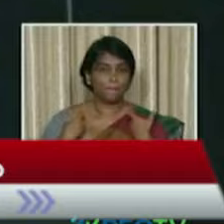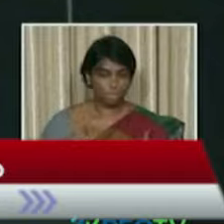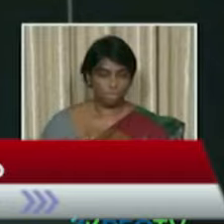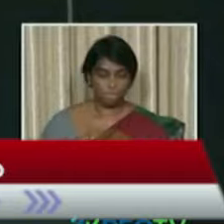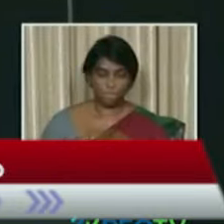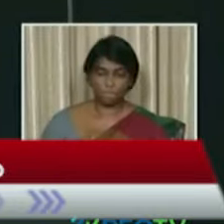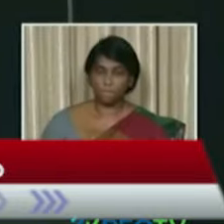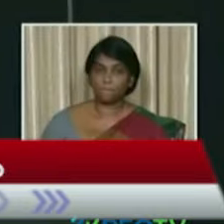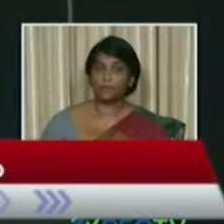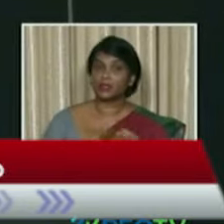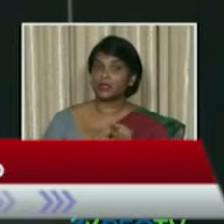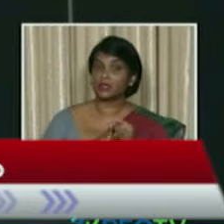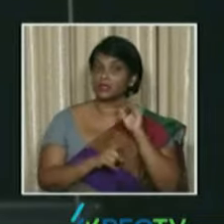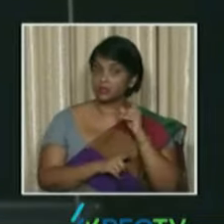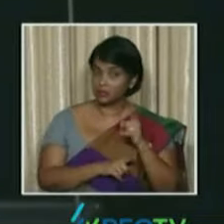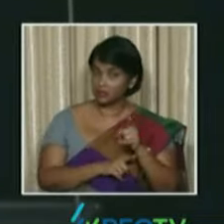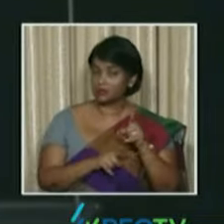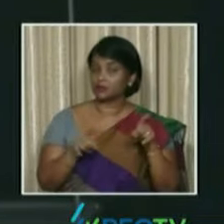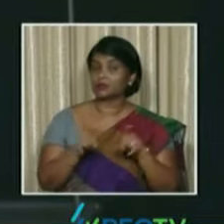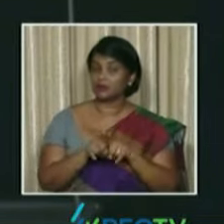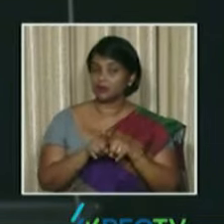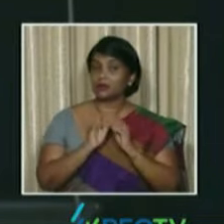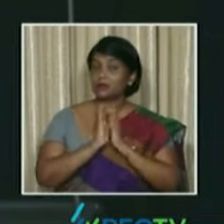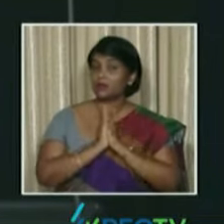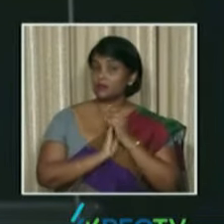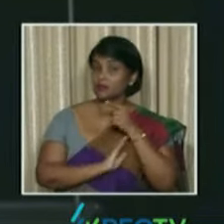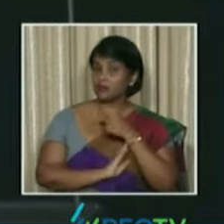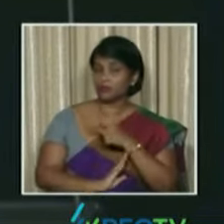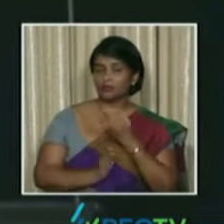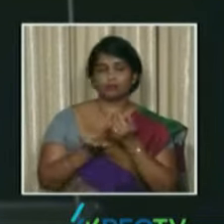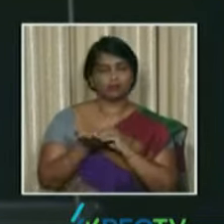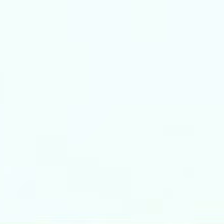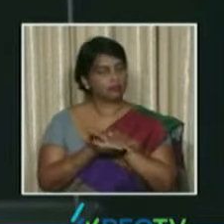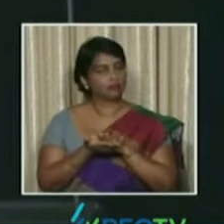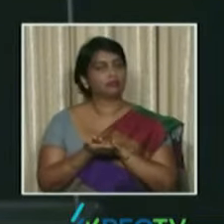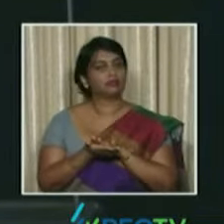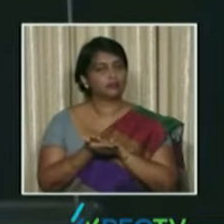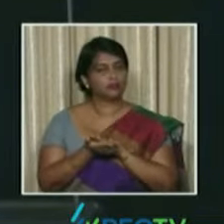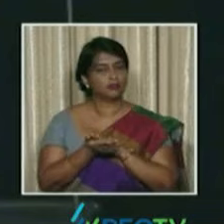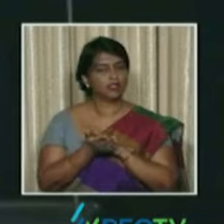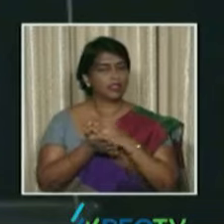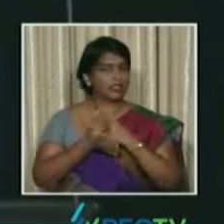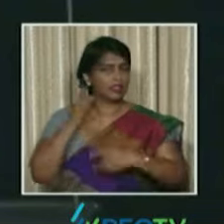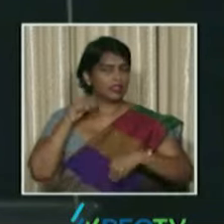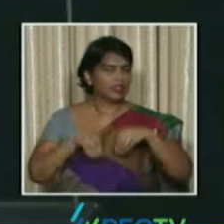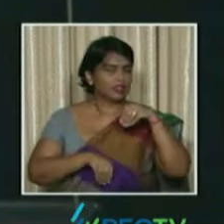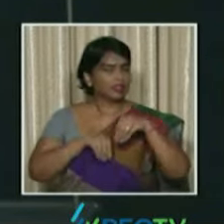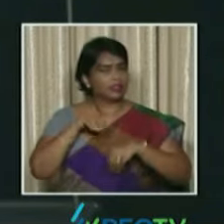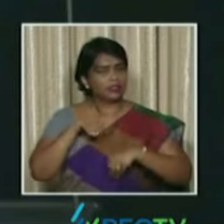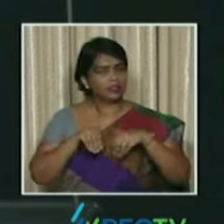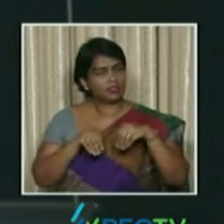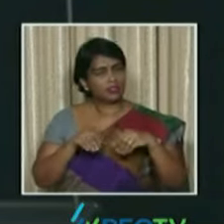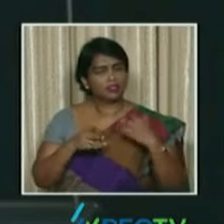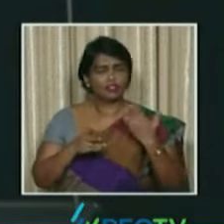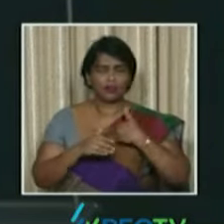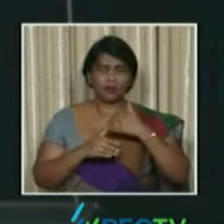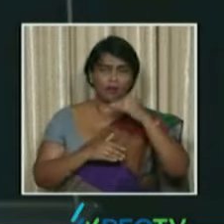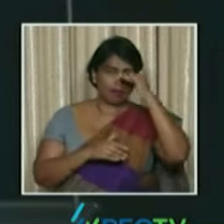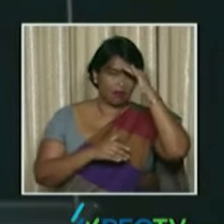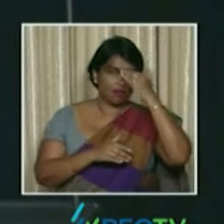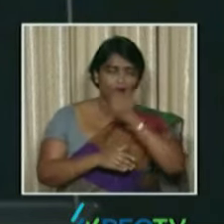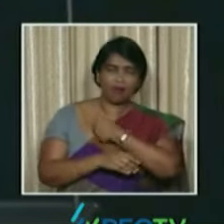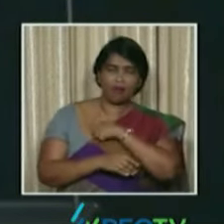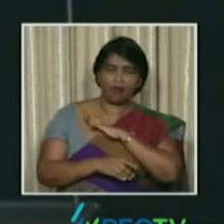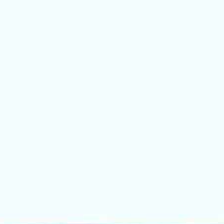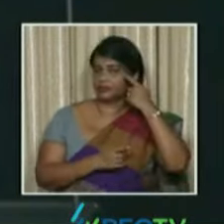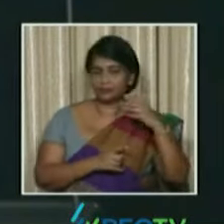රාජපක්ෂ ජනාධිපතිතුමා විදියට ඒ පුදබිම සංස්කරණ කටයුතු වලදී දේශපාලනය හෝ නායක හාමුදුරුවෝ දරන